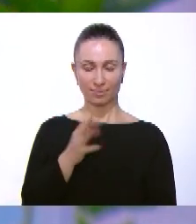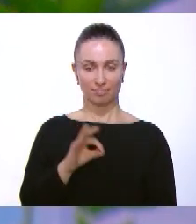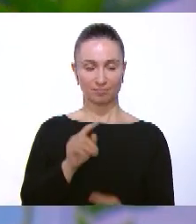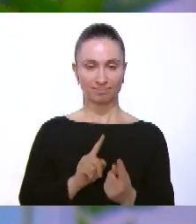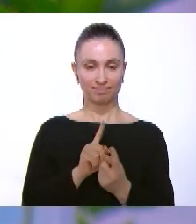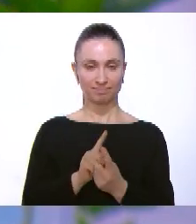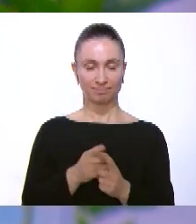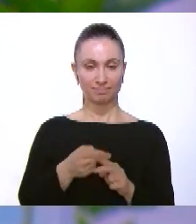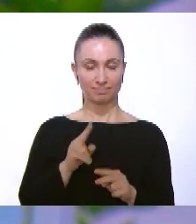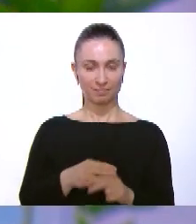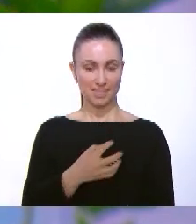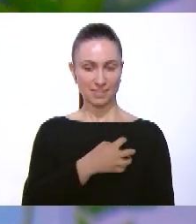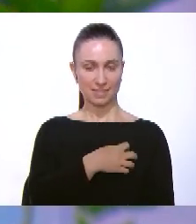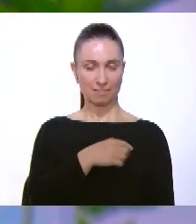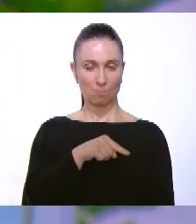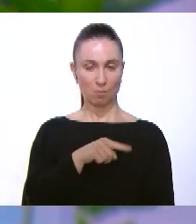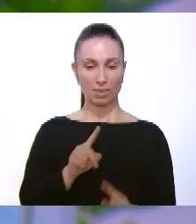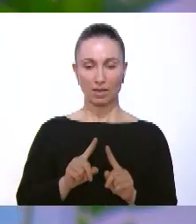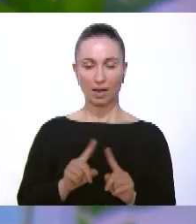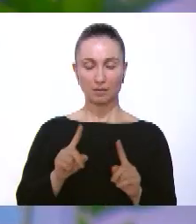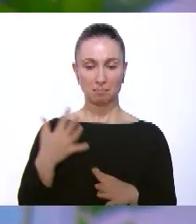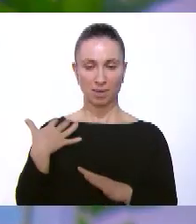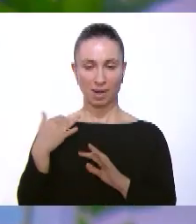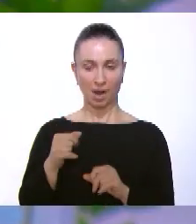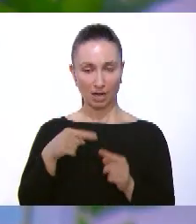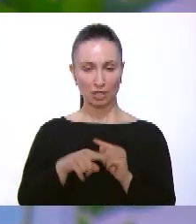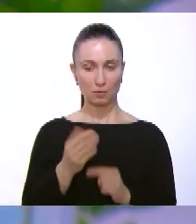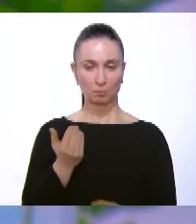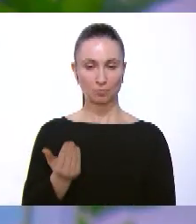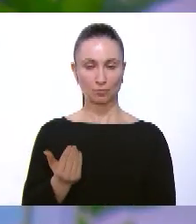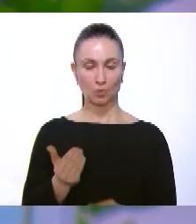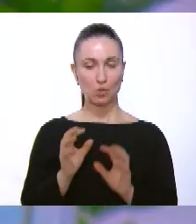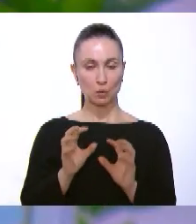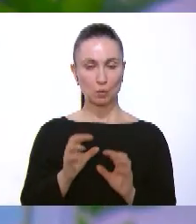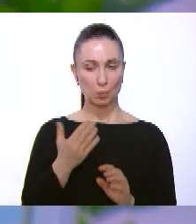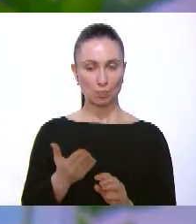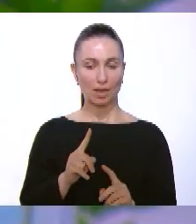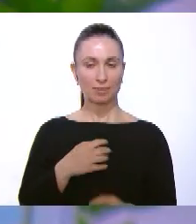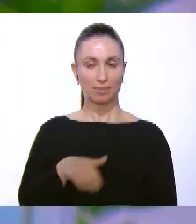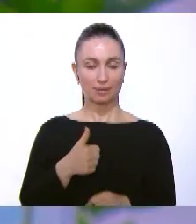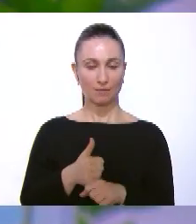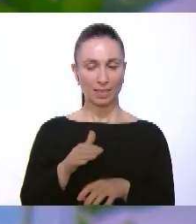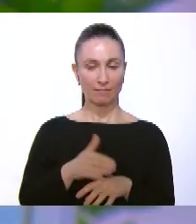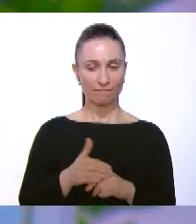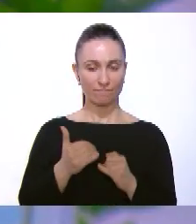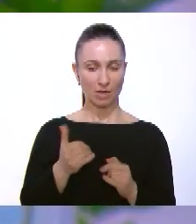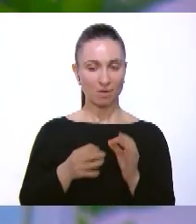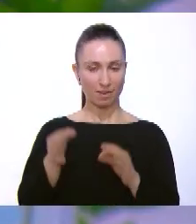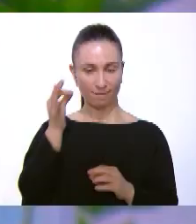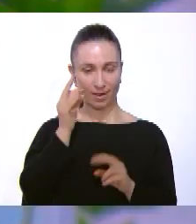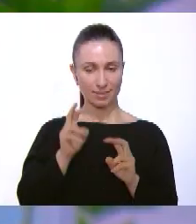იმ სიმბოლოთი, რომელიც განსაკუთრებულ მხარდაჭერას, ზრუნვას და რაც თავარია ქველმოქმედებას